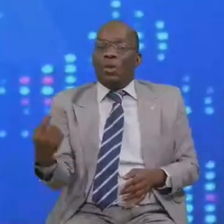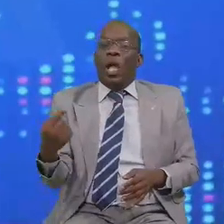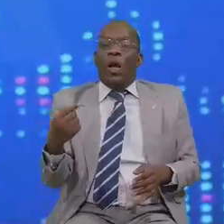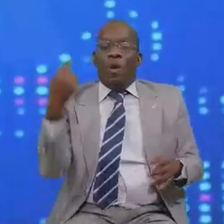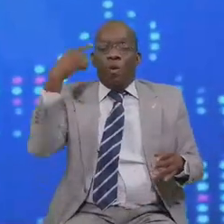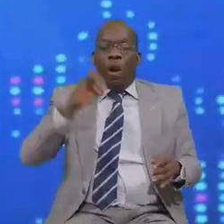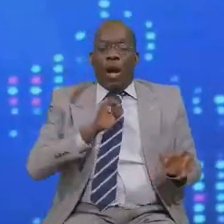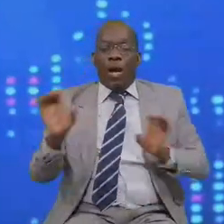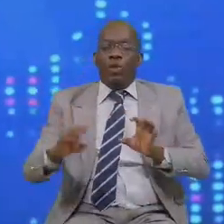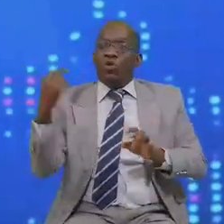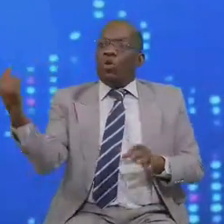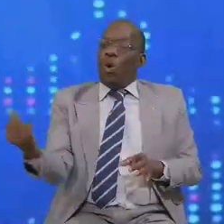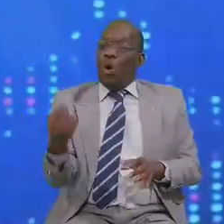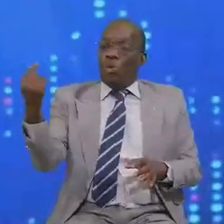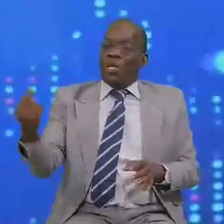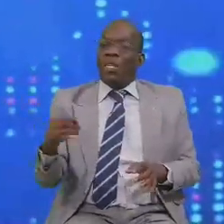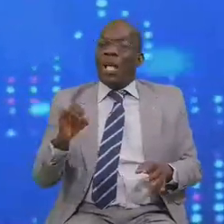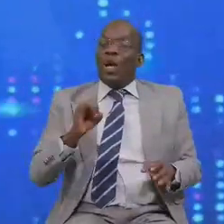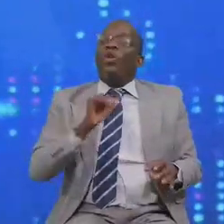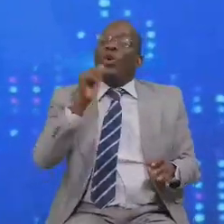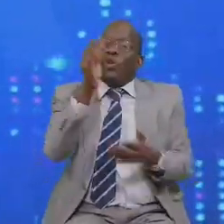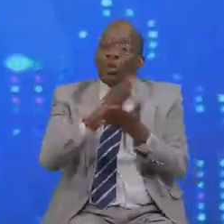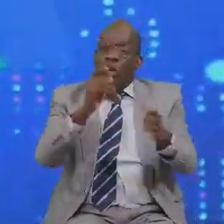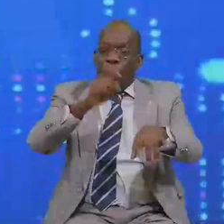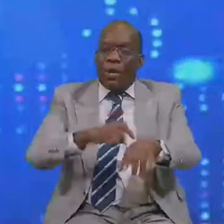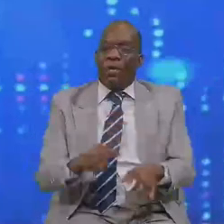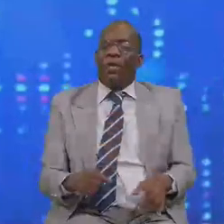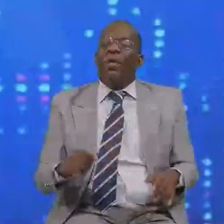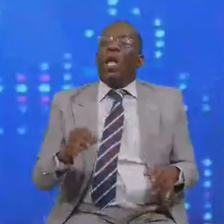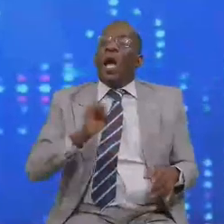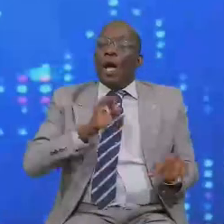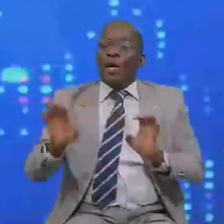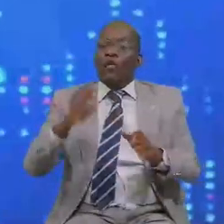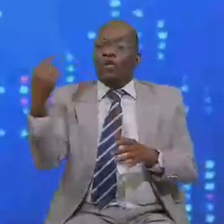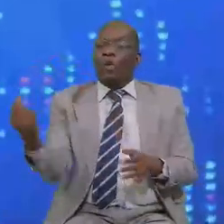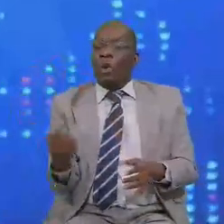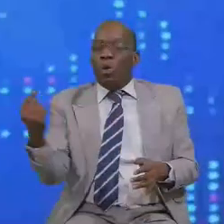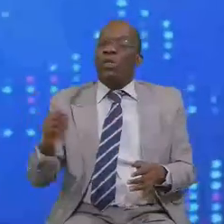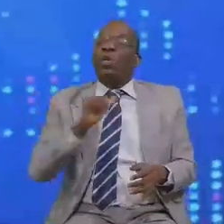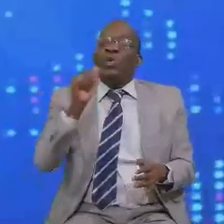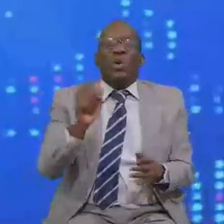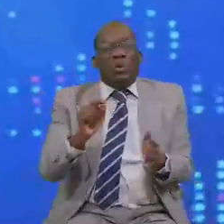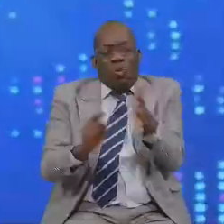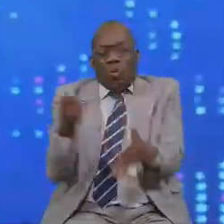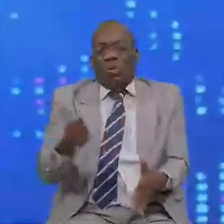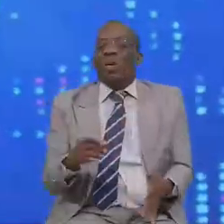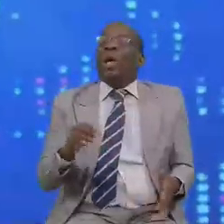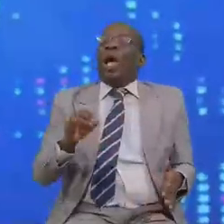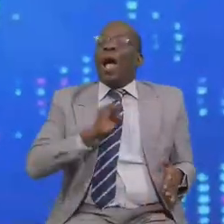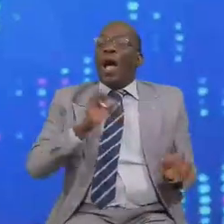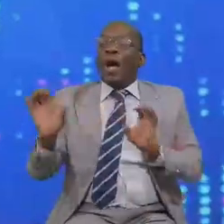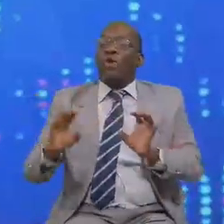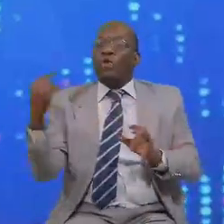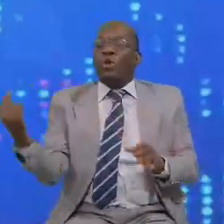parfois. Je fais toujours, pas occasionnellement, je fais toujours. Et c'est